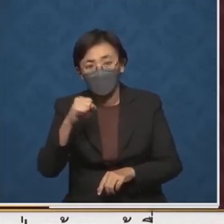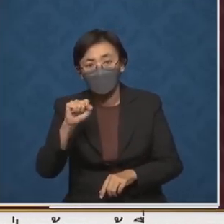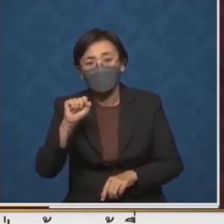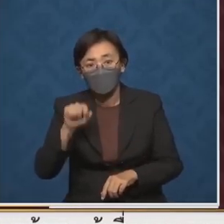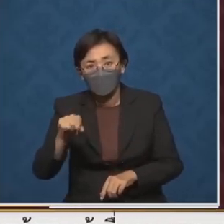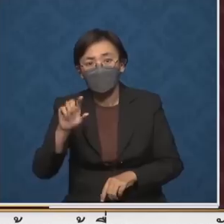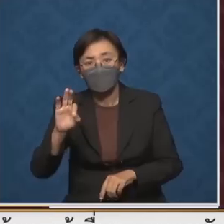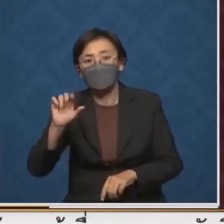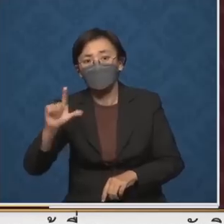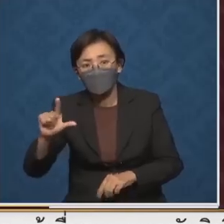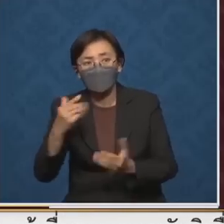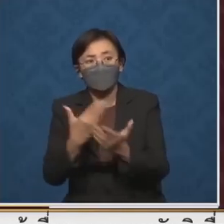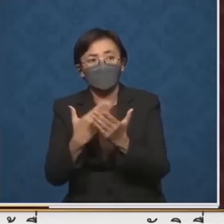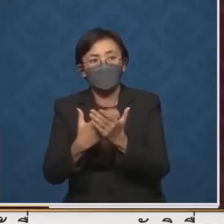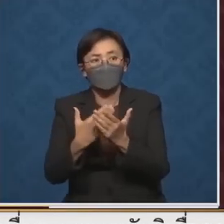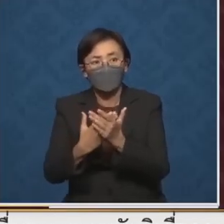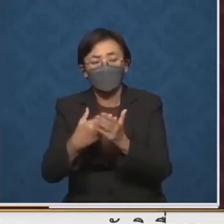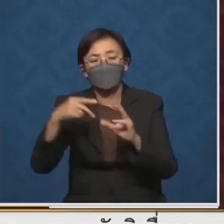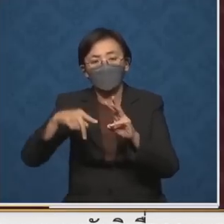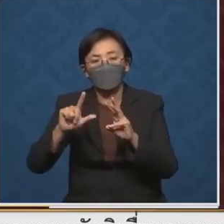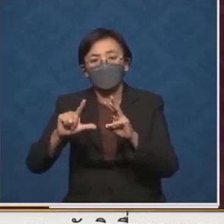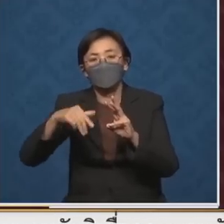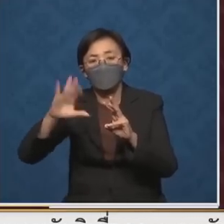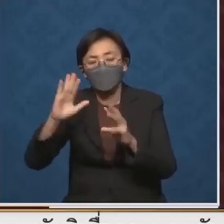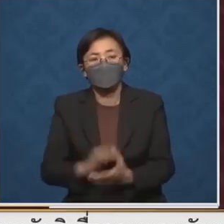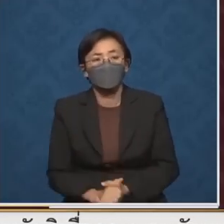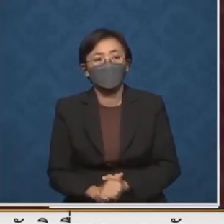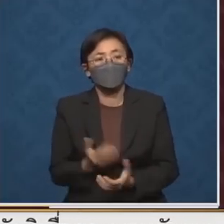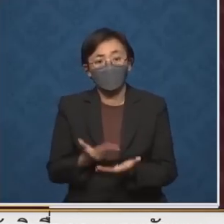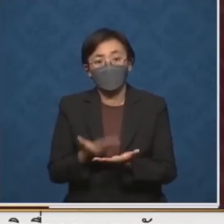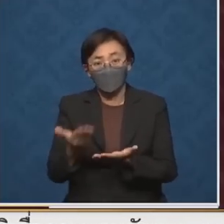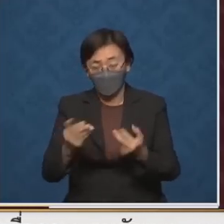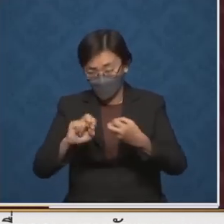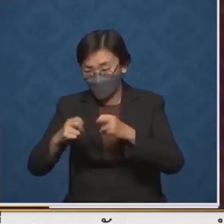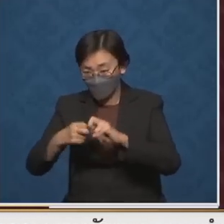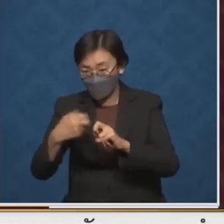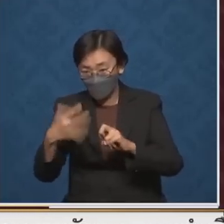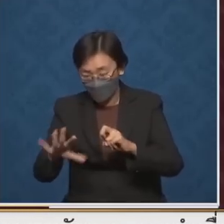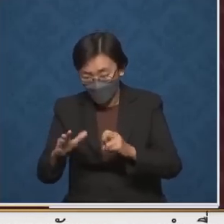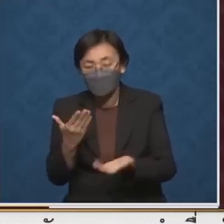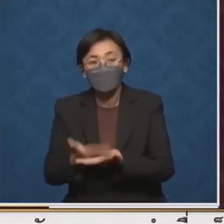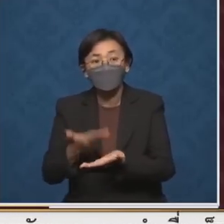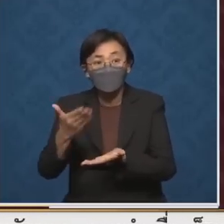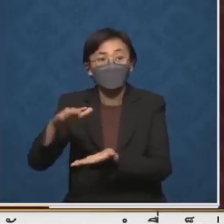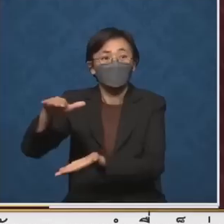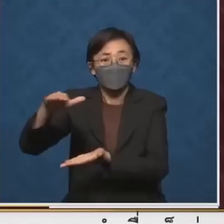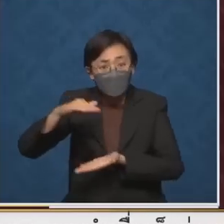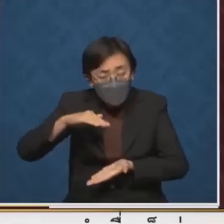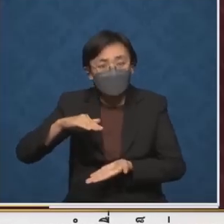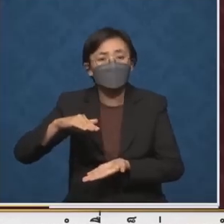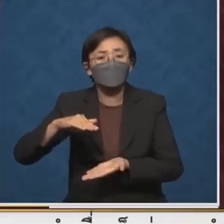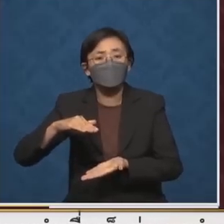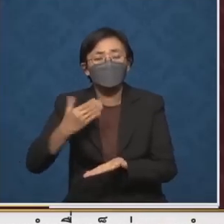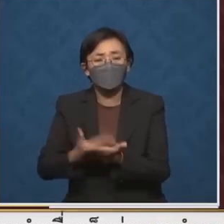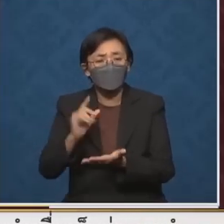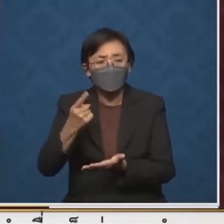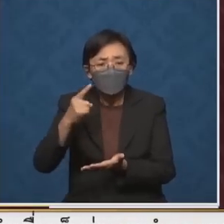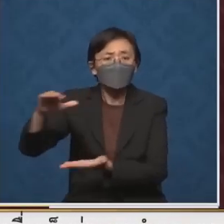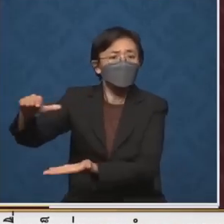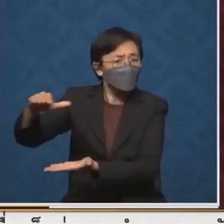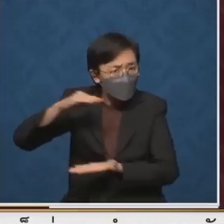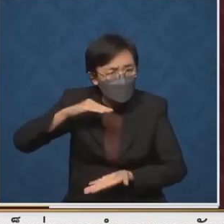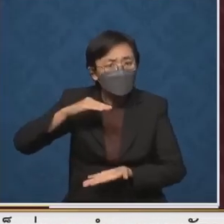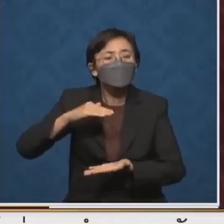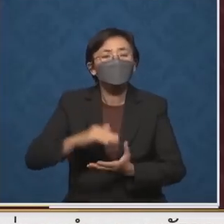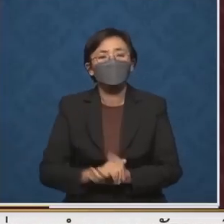ัเพิ่งซื้อนะครบ หลัจากมีปญหาเพิ่งซื้อยัดันทุกหังซื้อครั ต้องใช้คำ